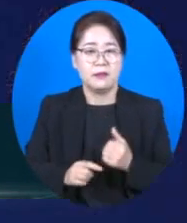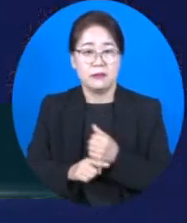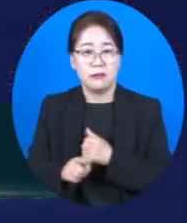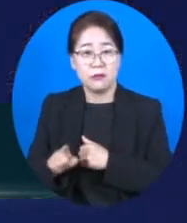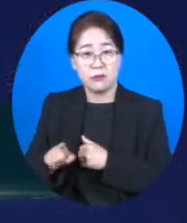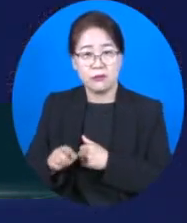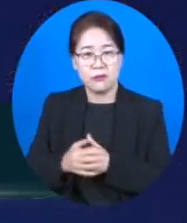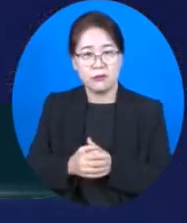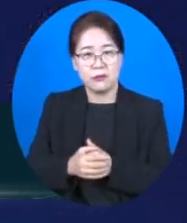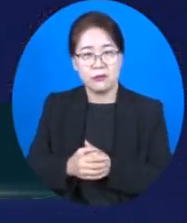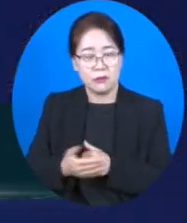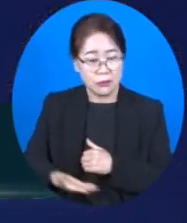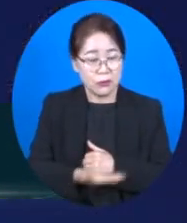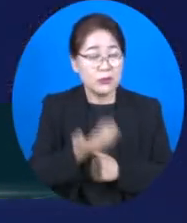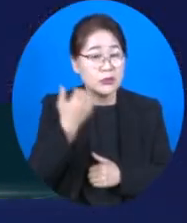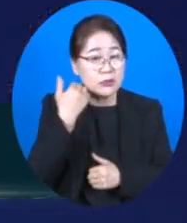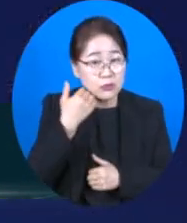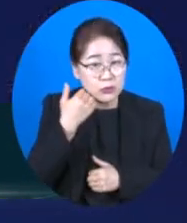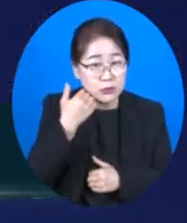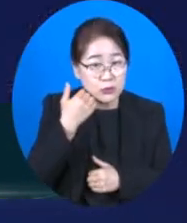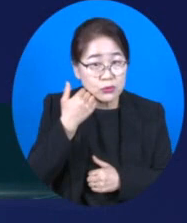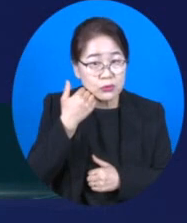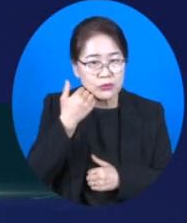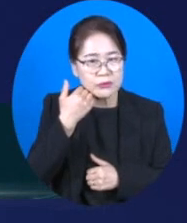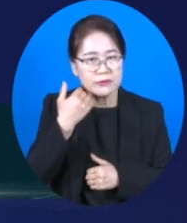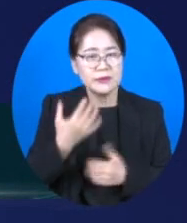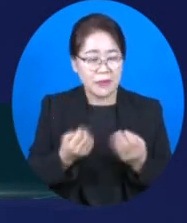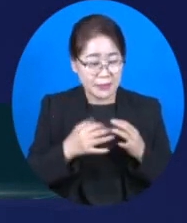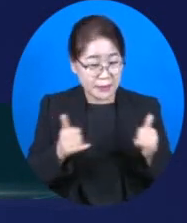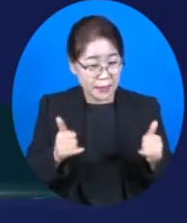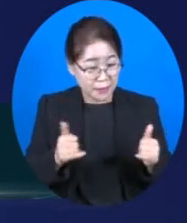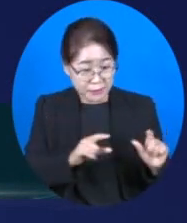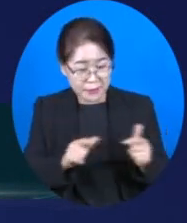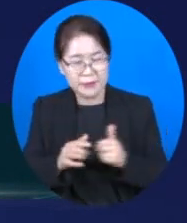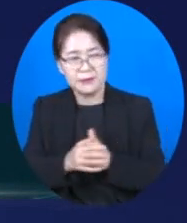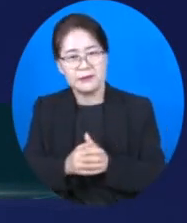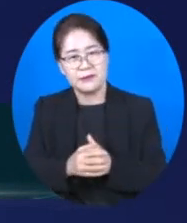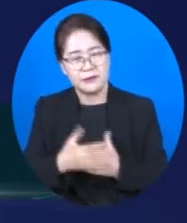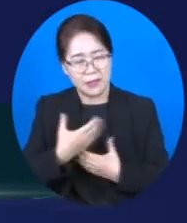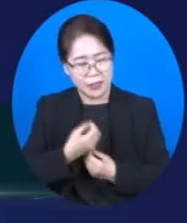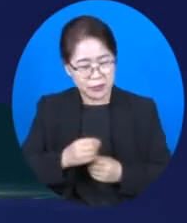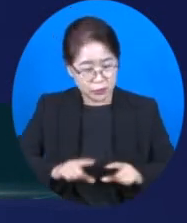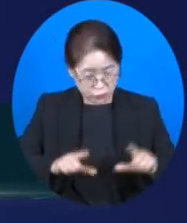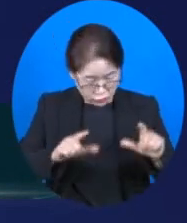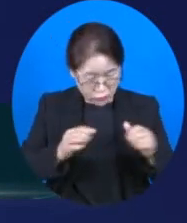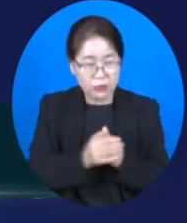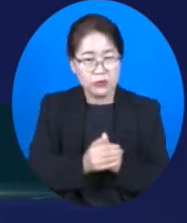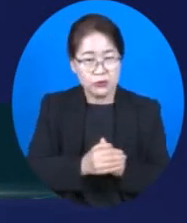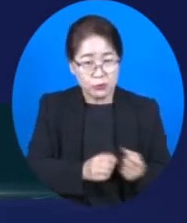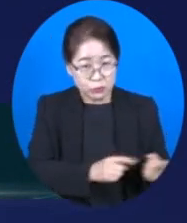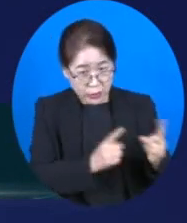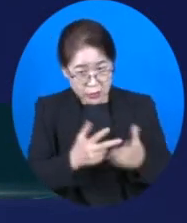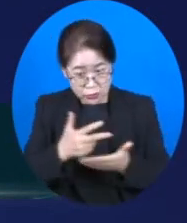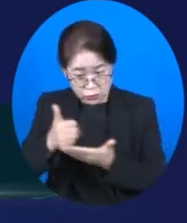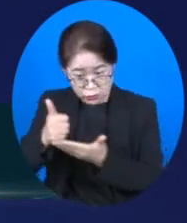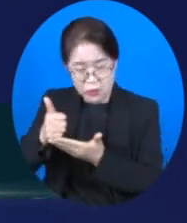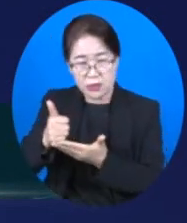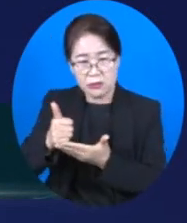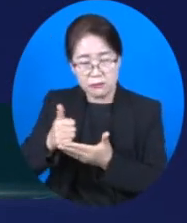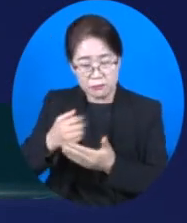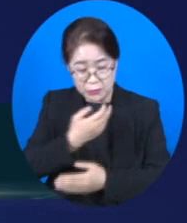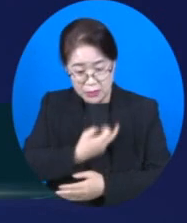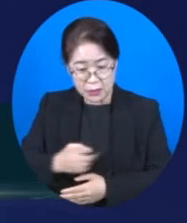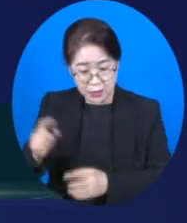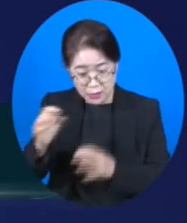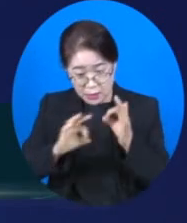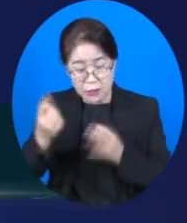그렇다면 여기서 너희는 누구를 말할까요? 많은 사람들은요, 안식 후 첫날에 부활하신 주님께서 제자들에게 찾아오셔서 이